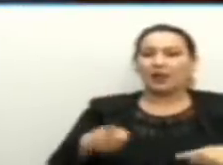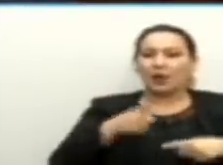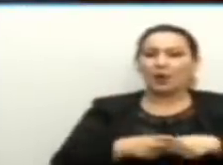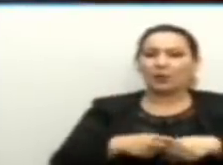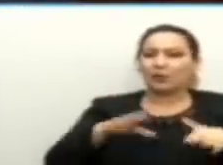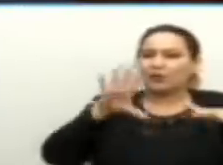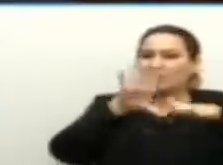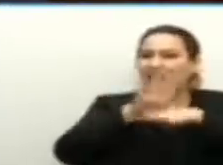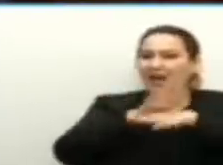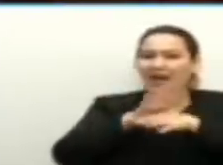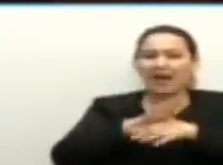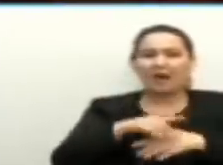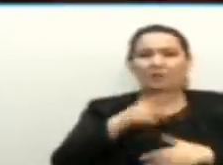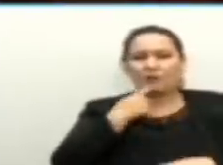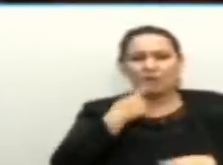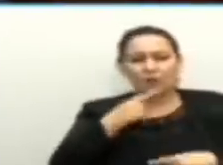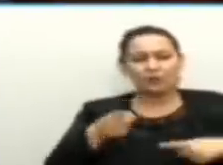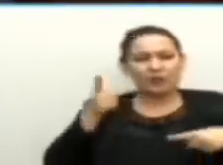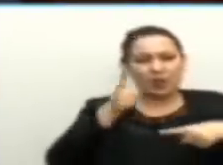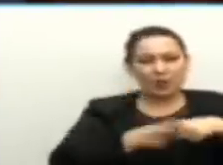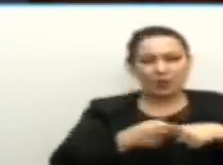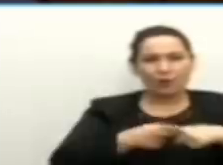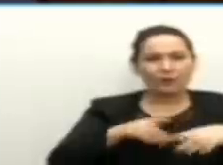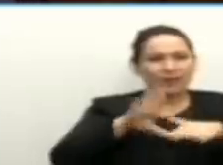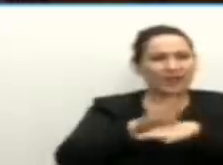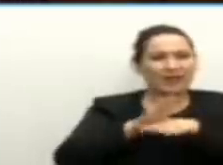الحمراء خاصة البيضاء منها.